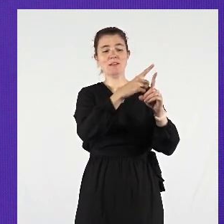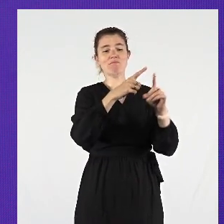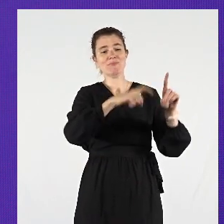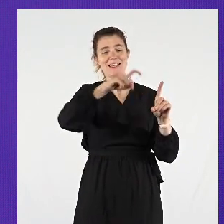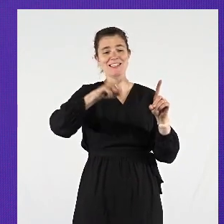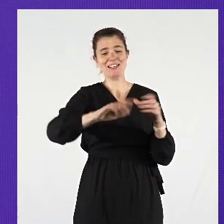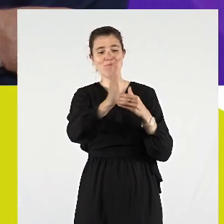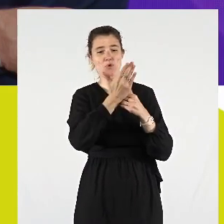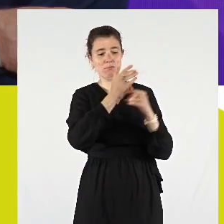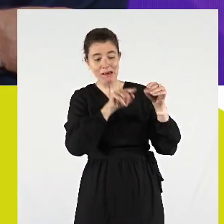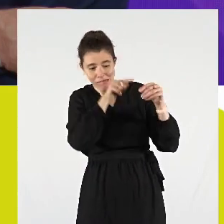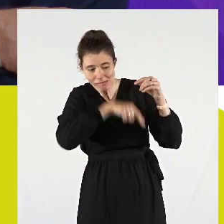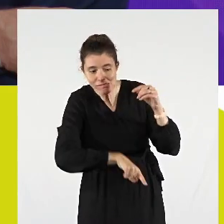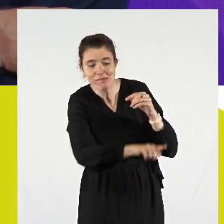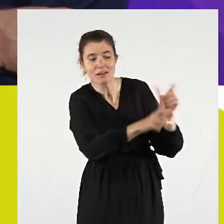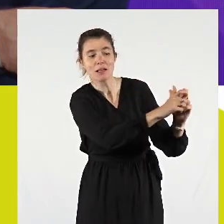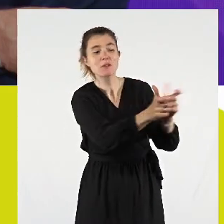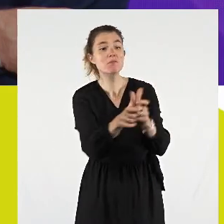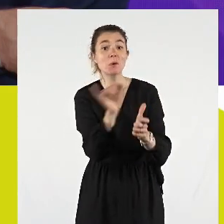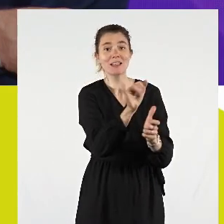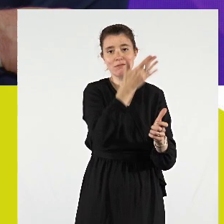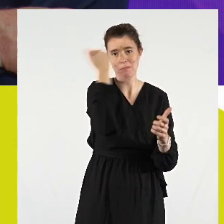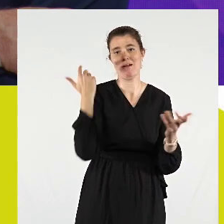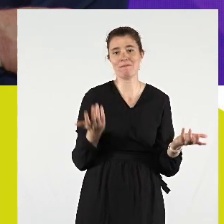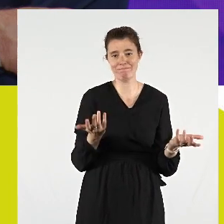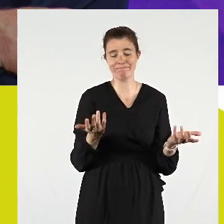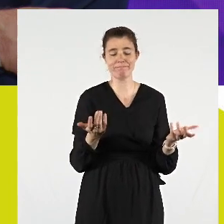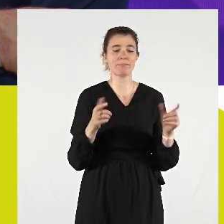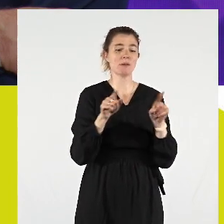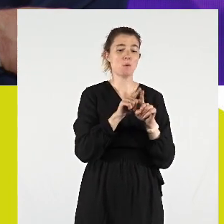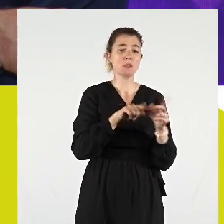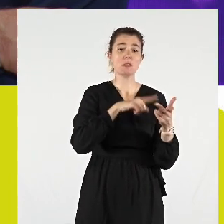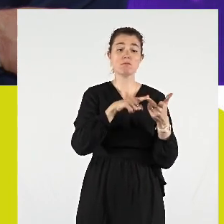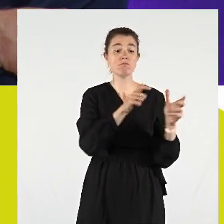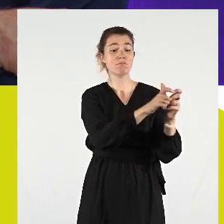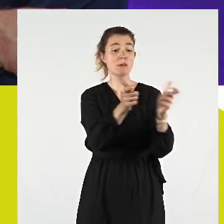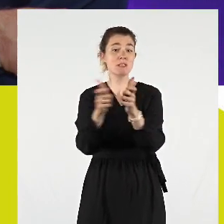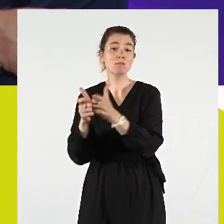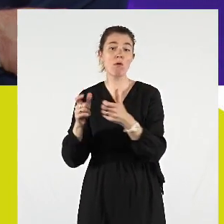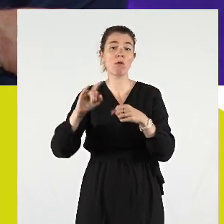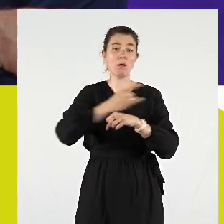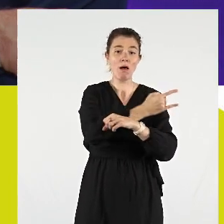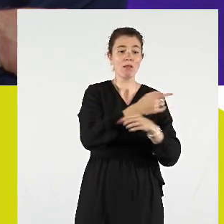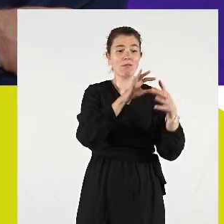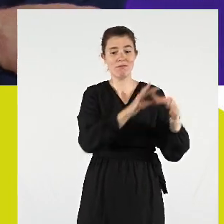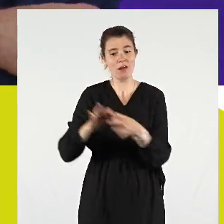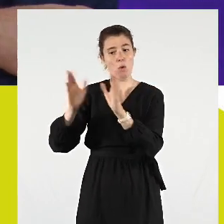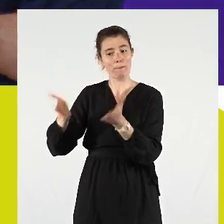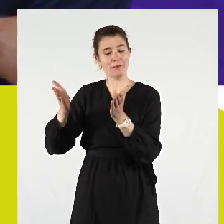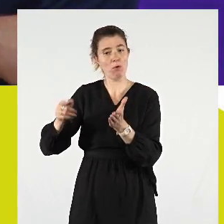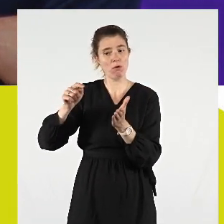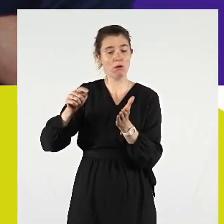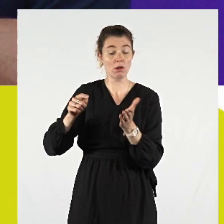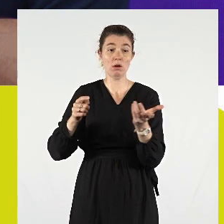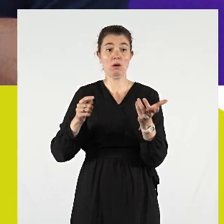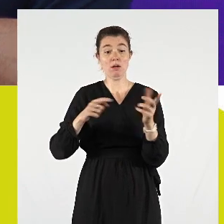établissements concernés. Et puis, il y a aussi des établissements, des EHPAD, qui sont rattachés à des hôpitaux. Et là, on va retrouver une autre couche statistique,